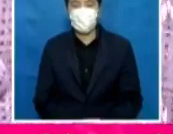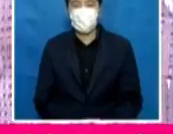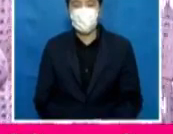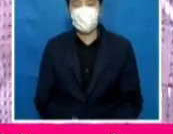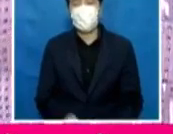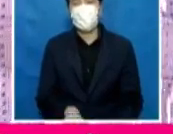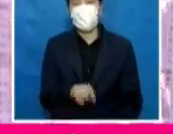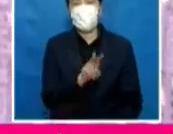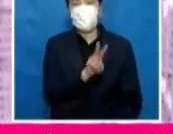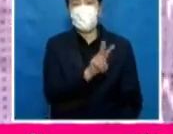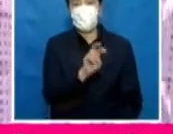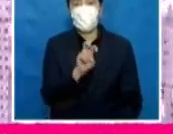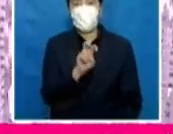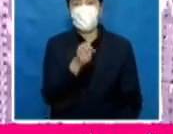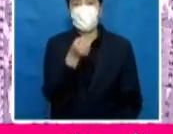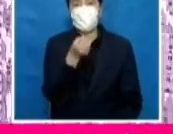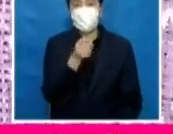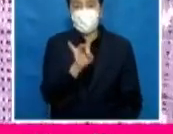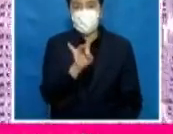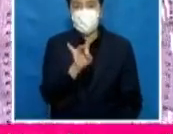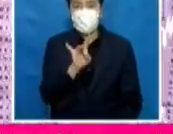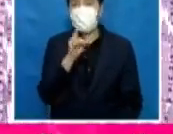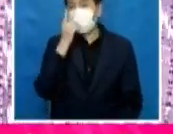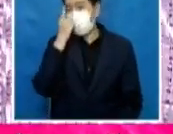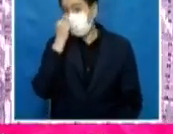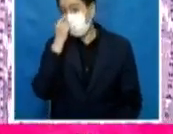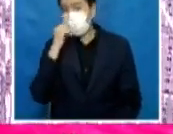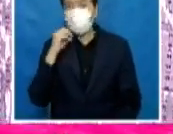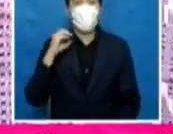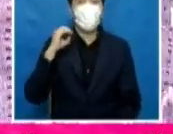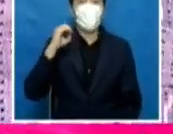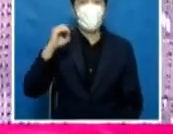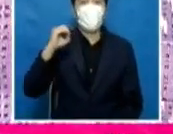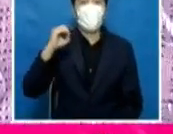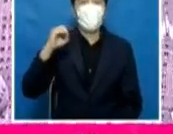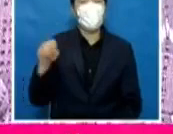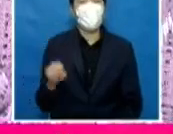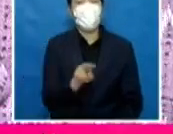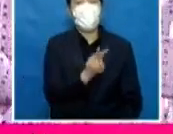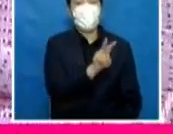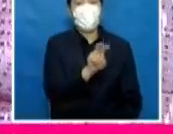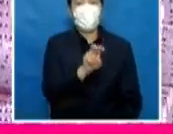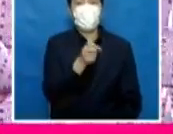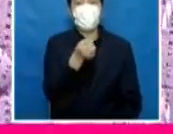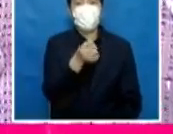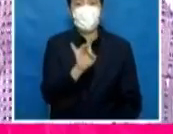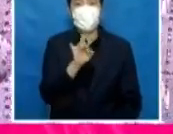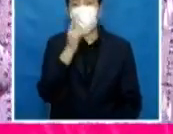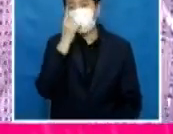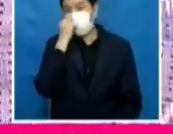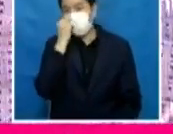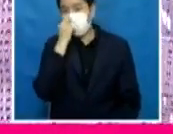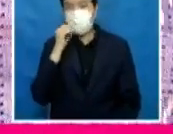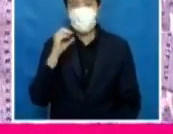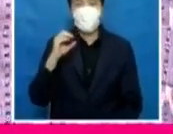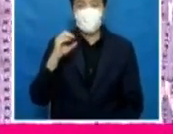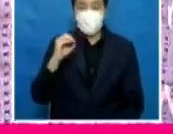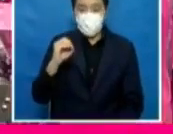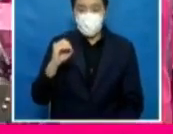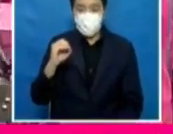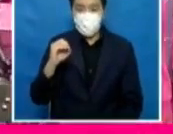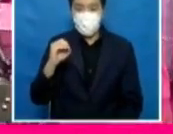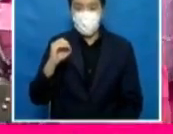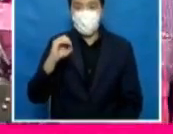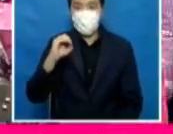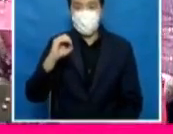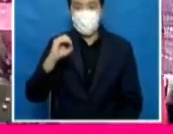ได้งวดที่218หมวดอักษร Oงวดที่218หมวดอักษร O จ